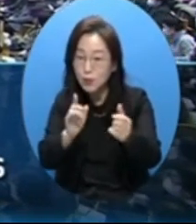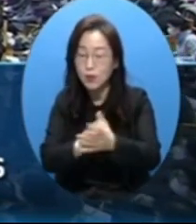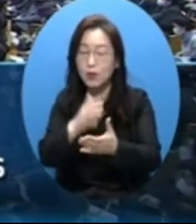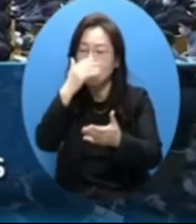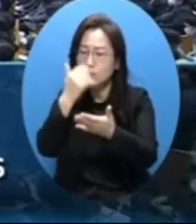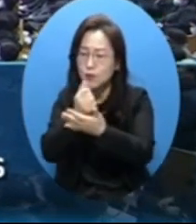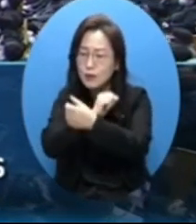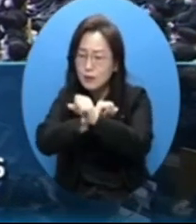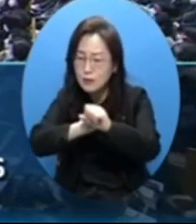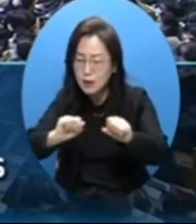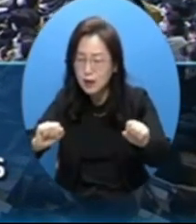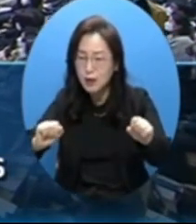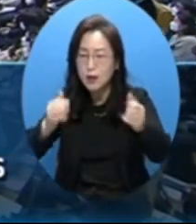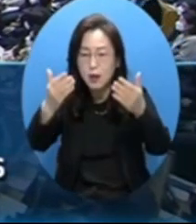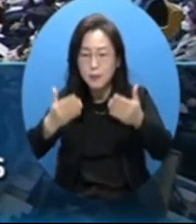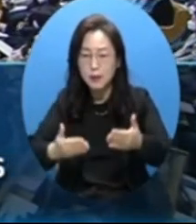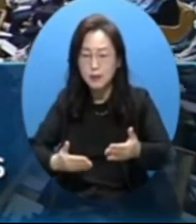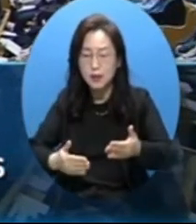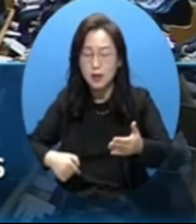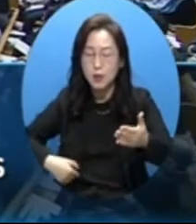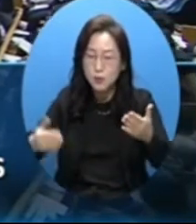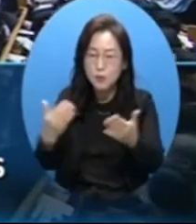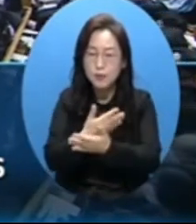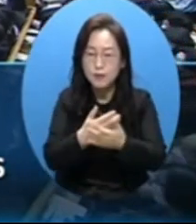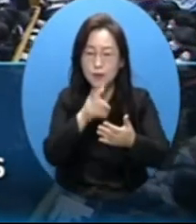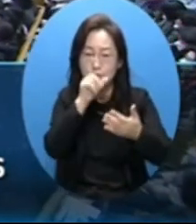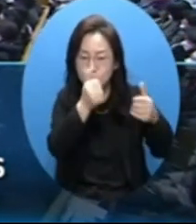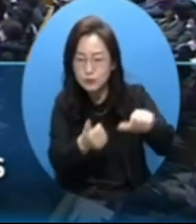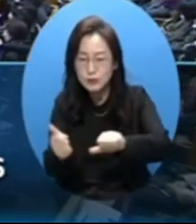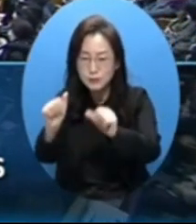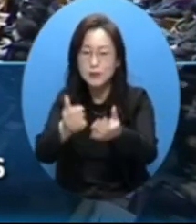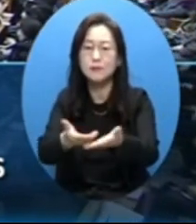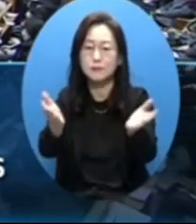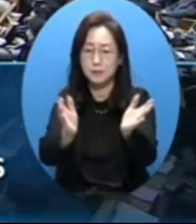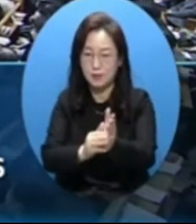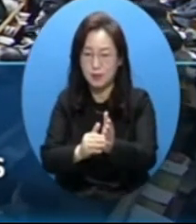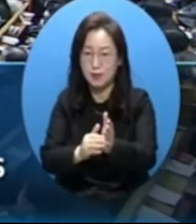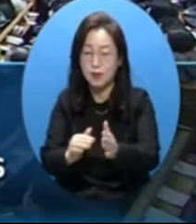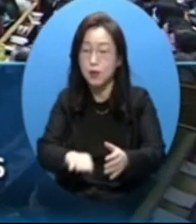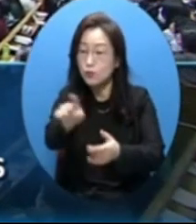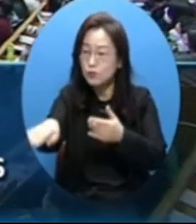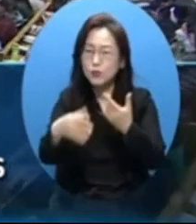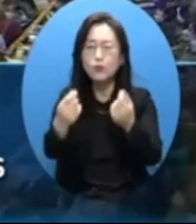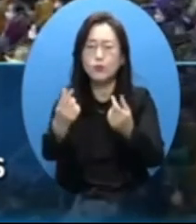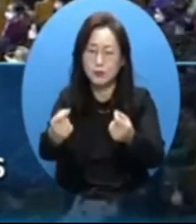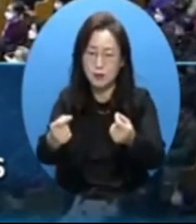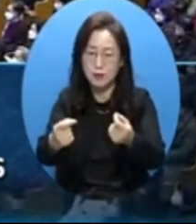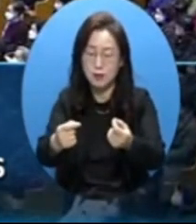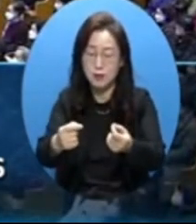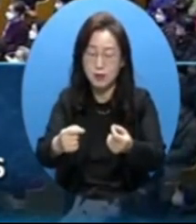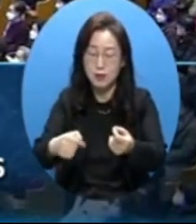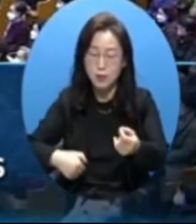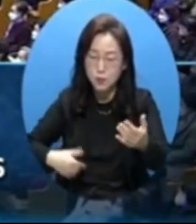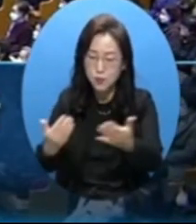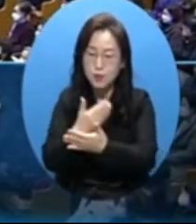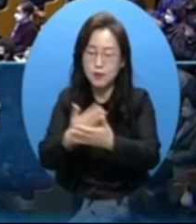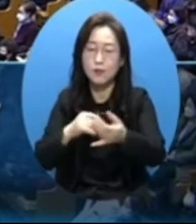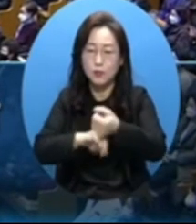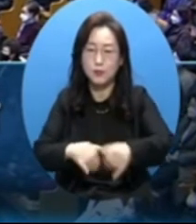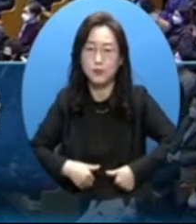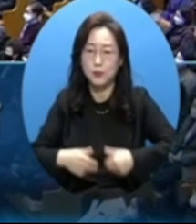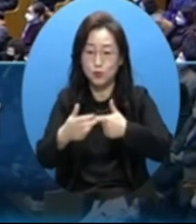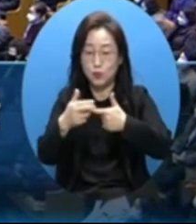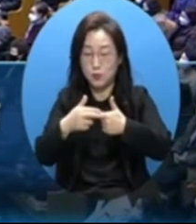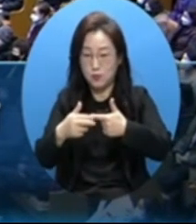하는 회개를 회개의 침례를 베푼 것입니다 주님의 음성을 듣고 우리는 주 앞에 회개하는 삶을 살아야 합니다 누가복음 3장